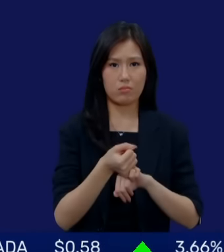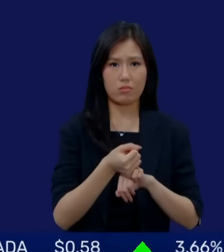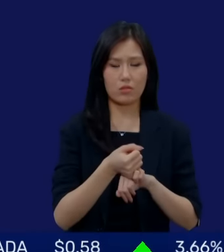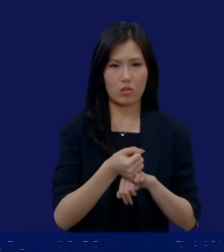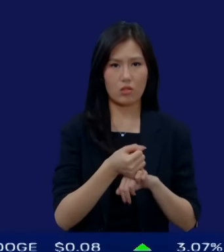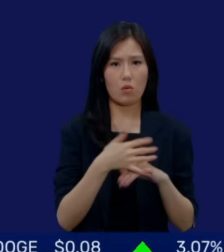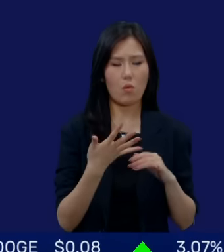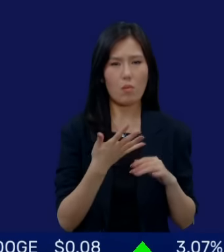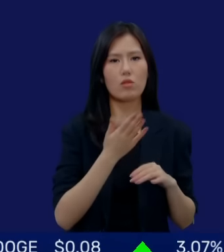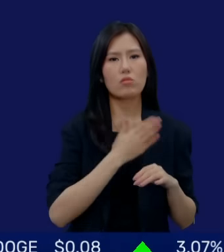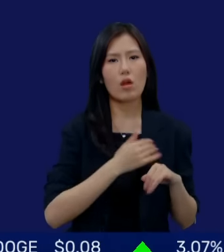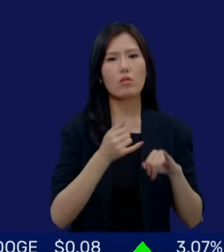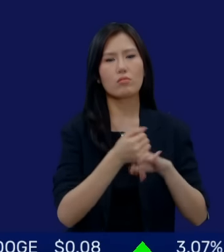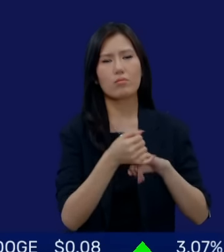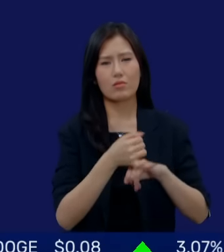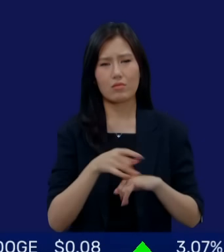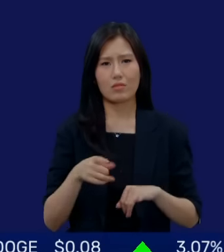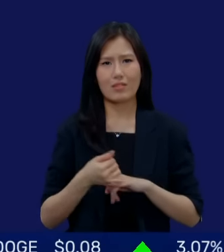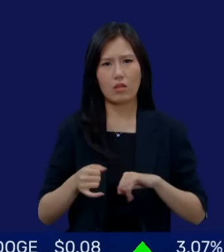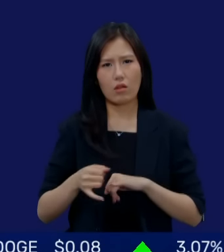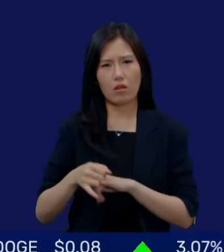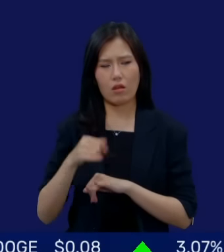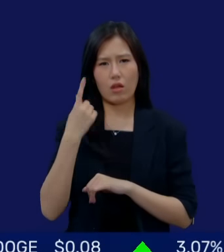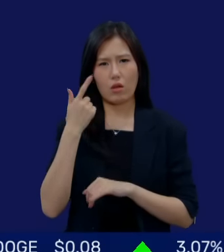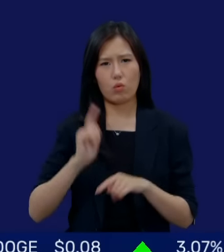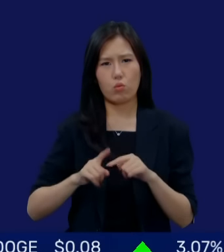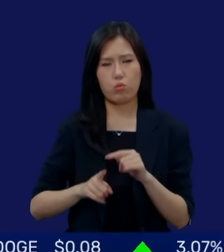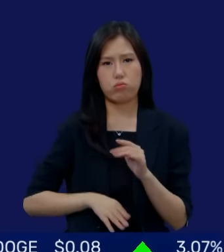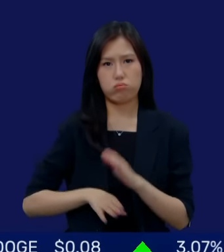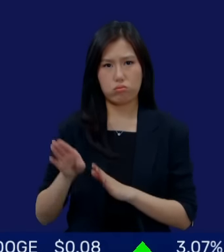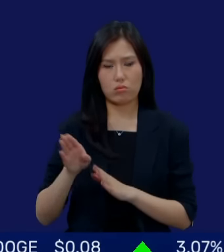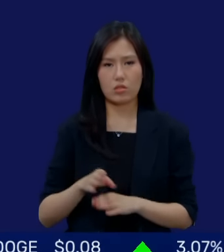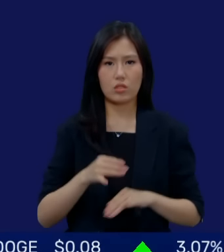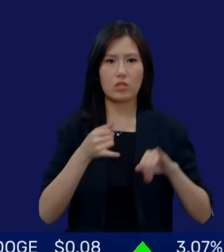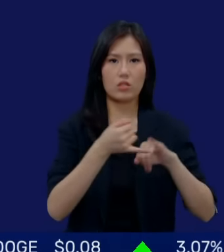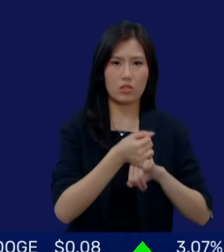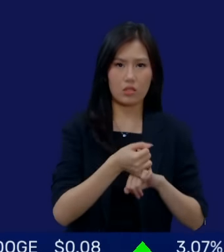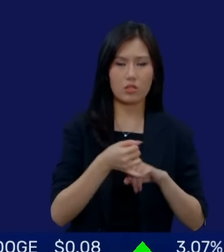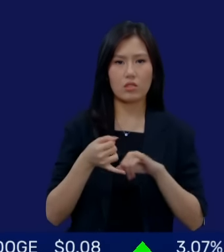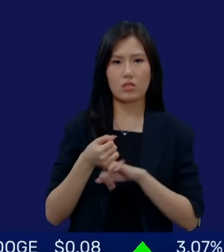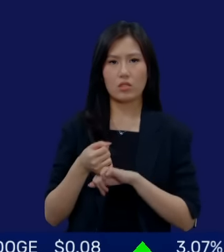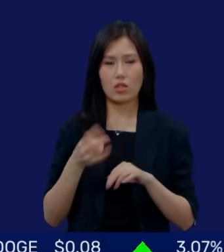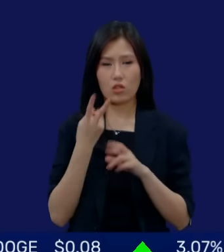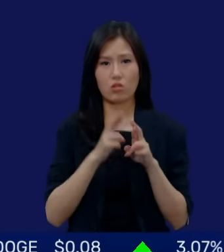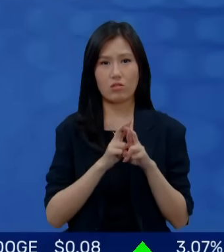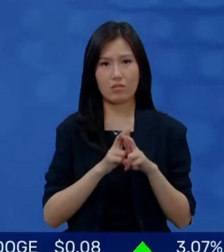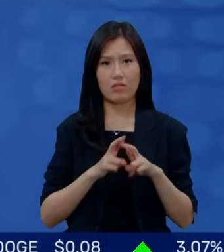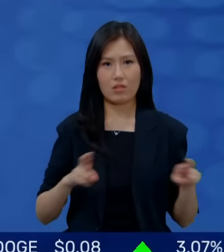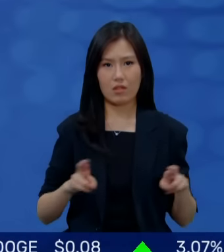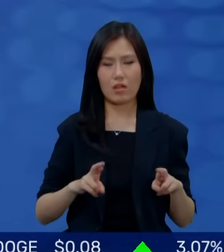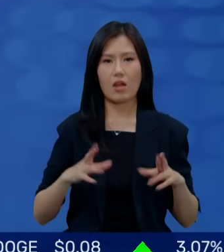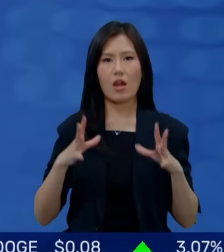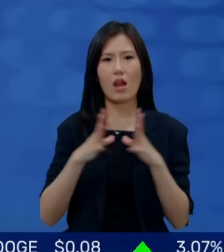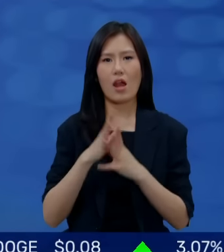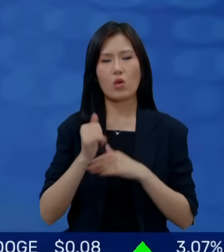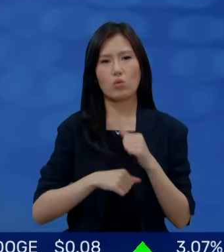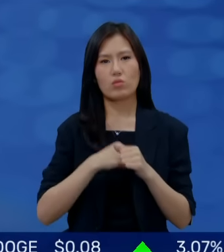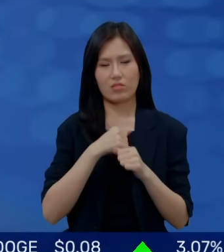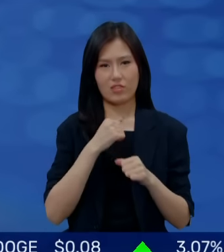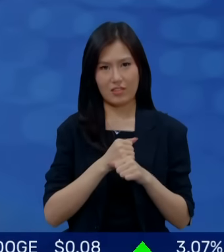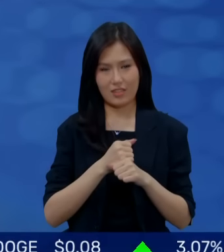нэмэгдэхгүй хэрнээ за салхилт нь жил ирэх тусам өссөөр байгаа юм. За гэрлэлт болон цуслалтын түвшин өсөлттэй байгаа сүүлийн 10 жилийн дунджаас